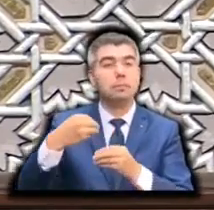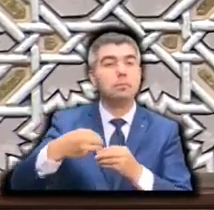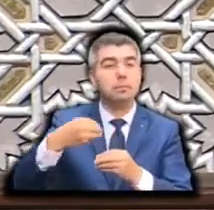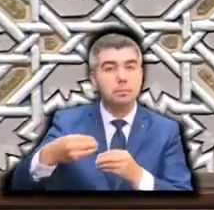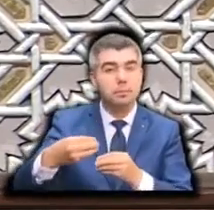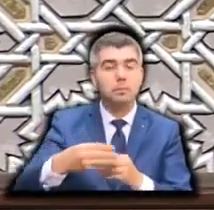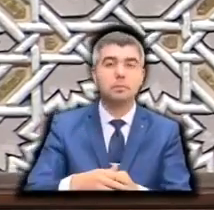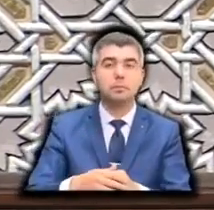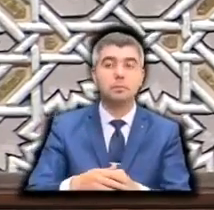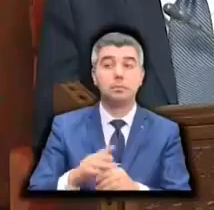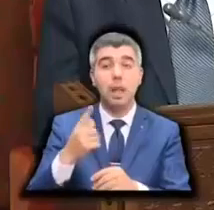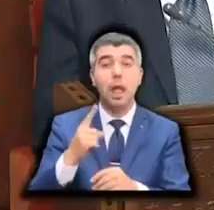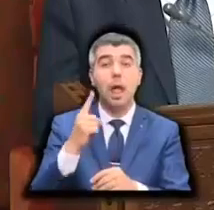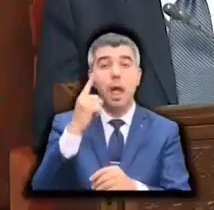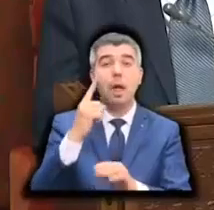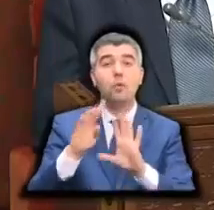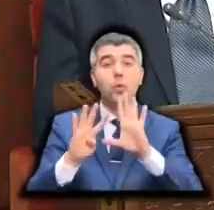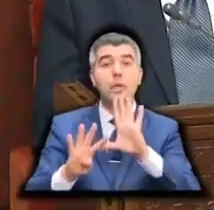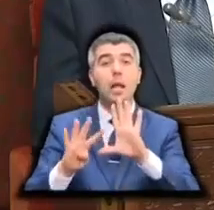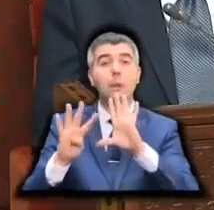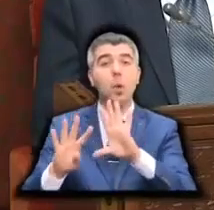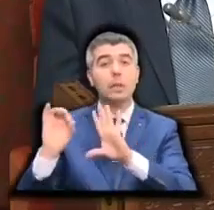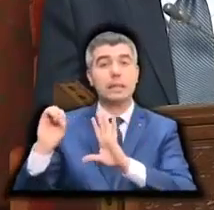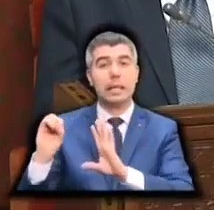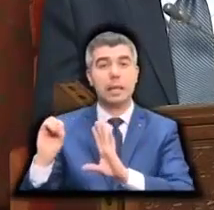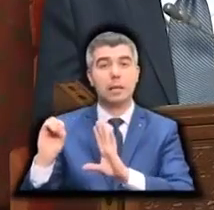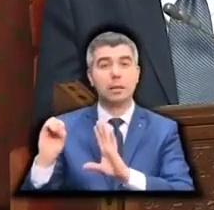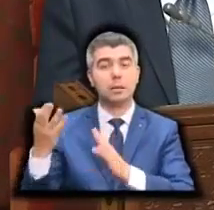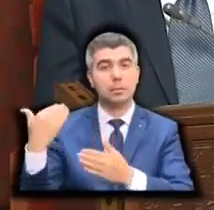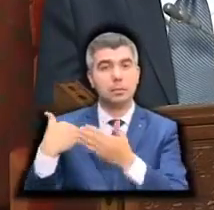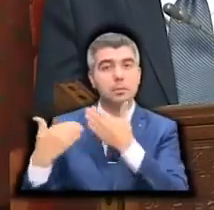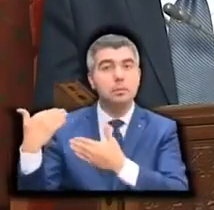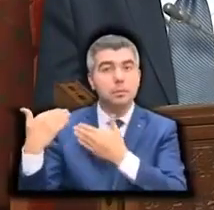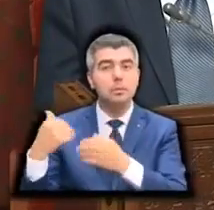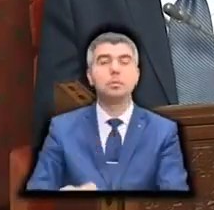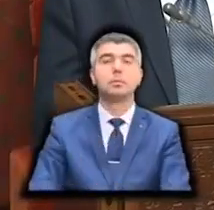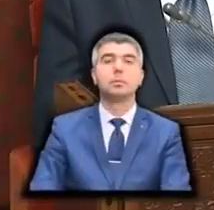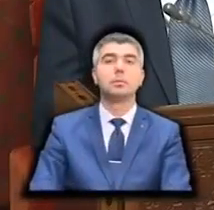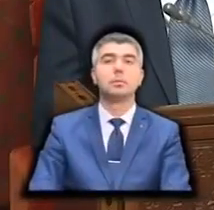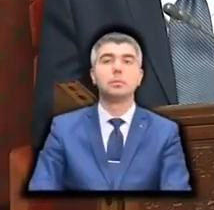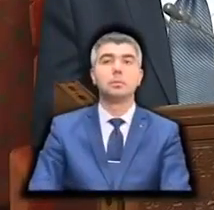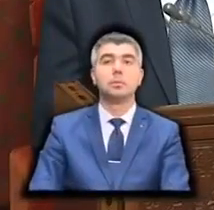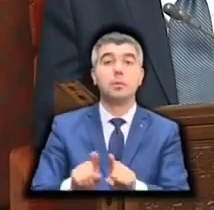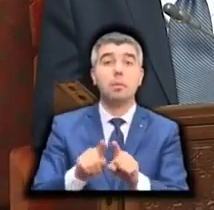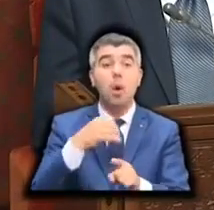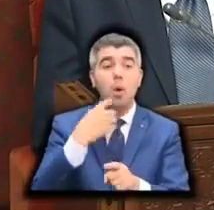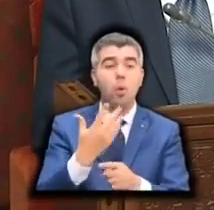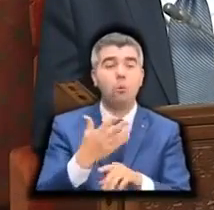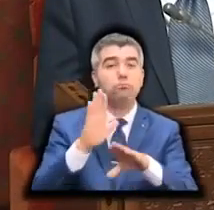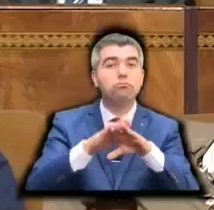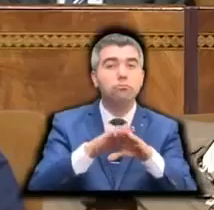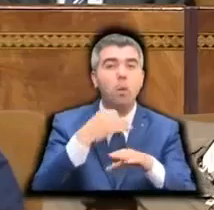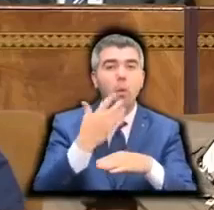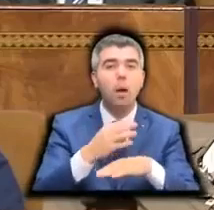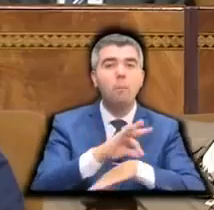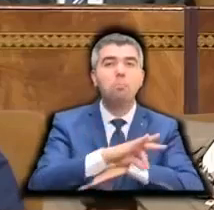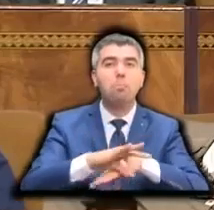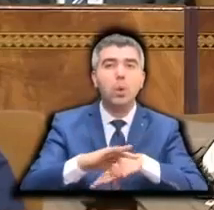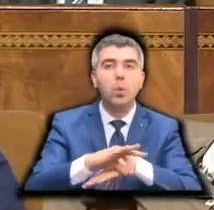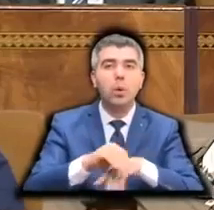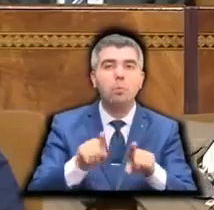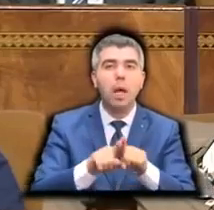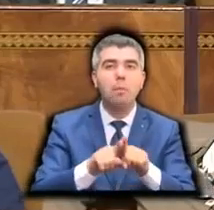سنوات التسعينات من القرن الماضي. كنطالبوا لونيب باش دير حل، كتقول لك ما كاينش